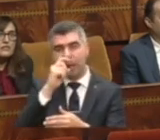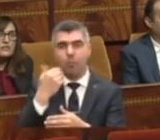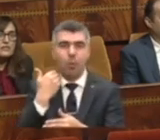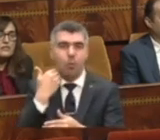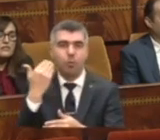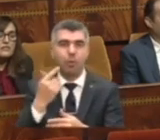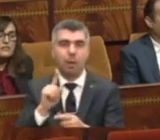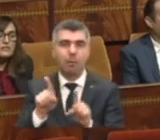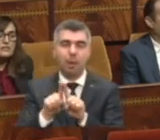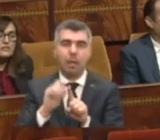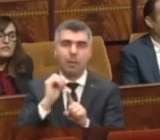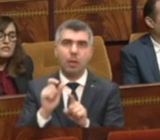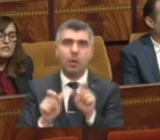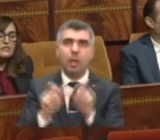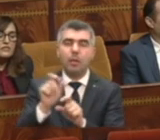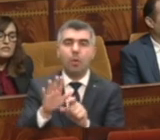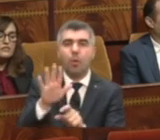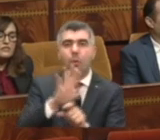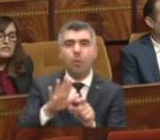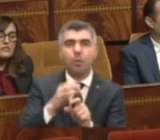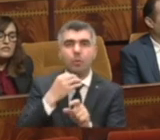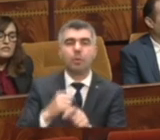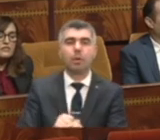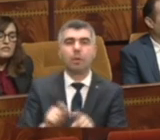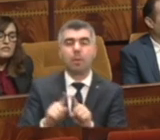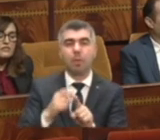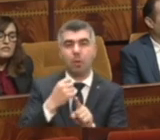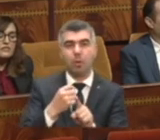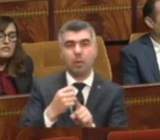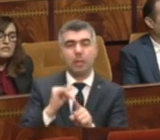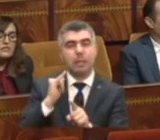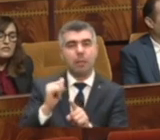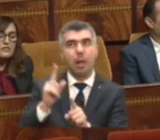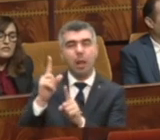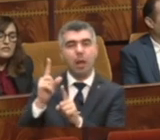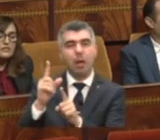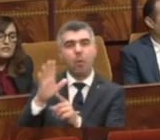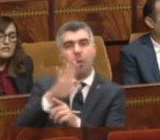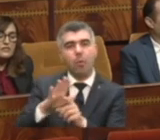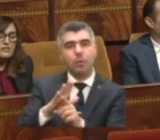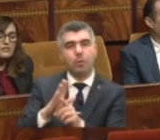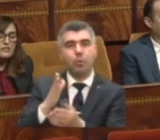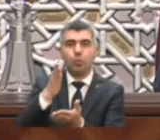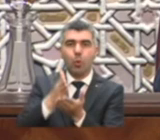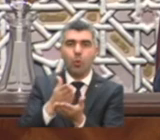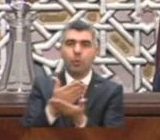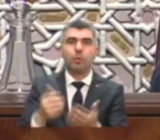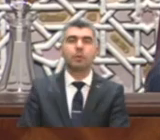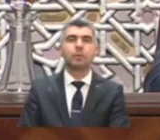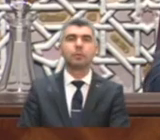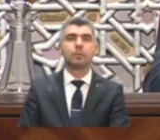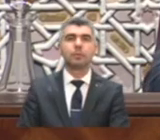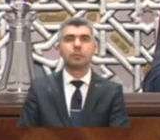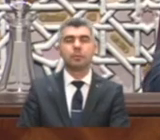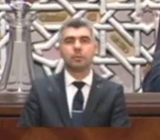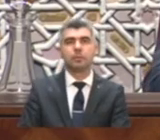ديال الكبده على المغاربه راه ما غتخليو فيهم كبده على هذه البلاد هذه. واللهم شهدني قد بلغت، اللهم اني قد بلغت، اللهم فشهد. شكرا سيد